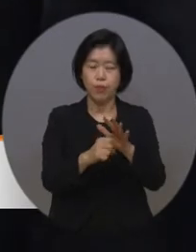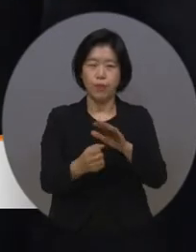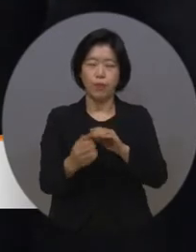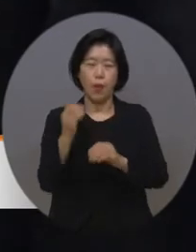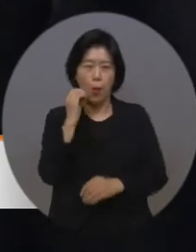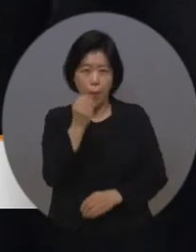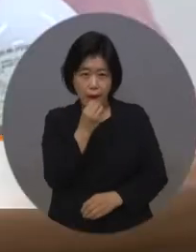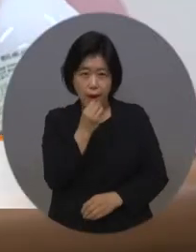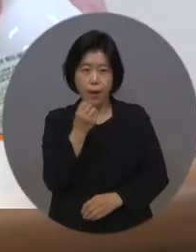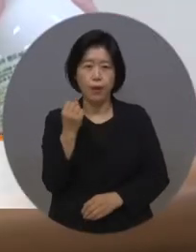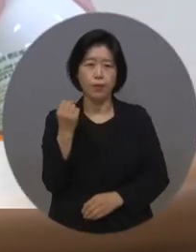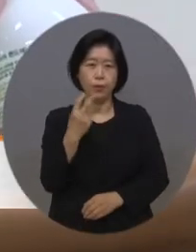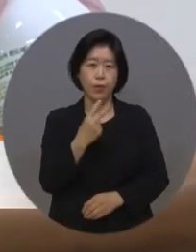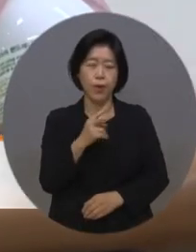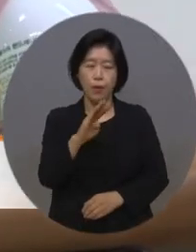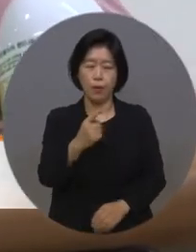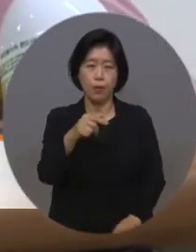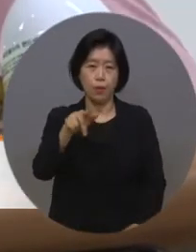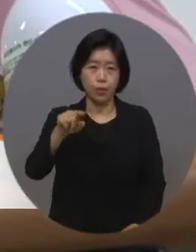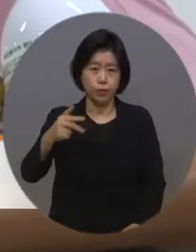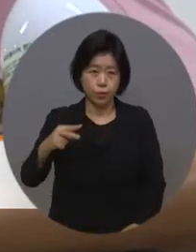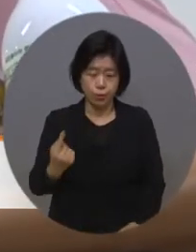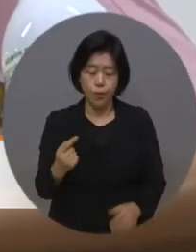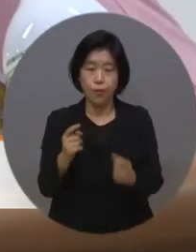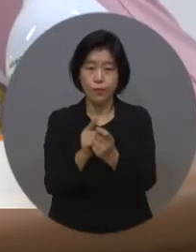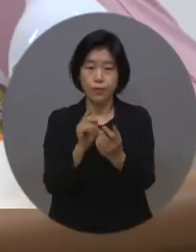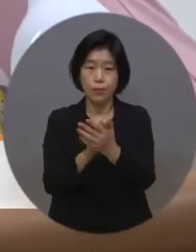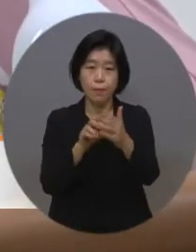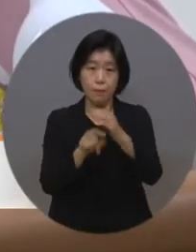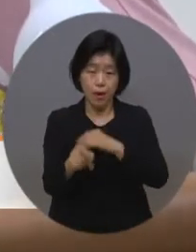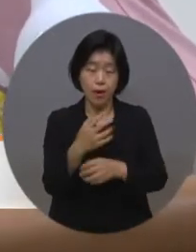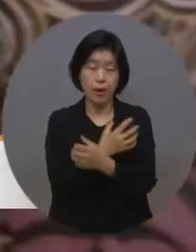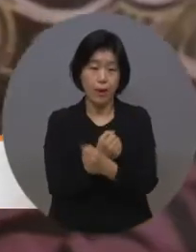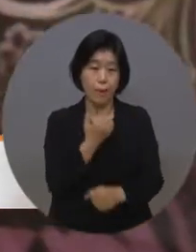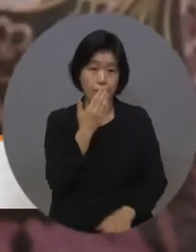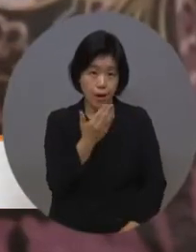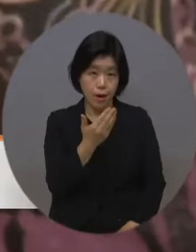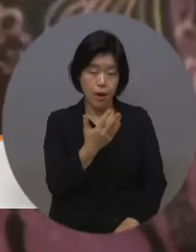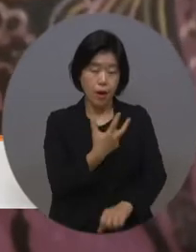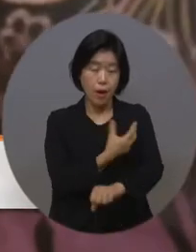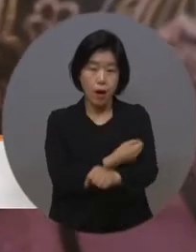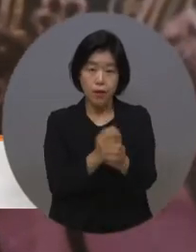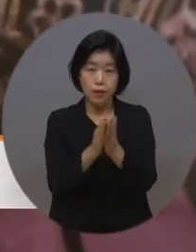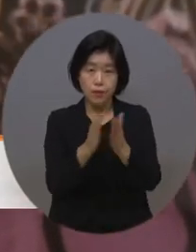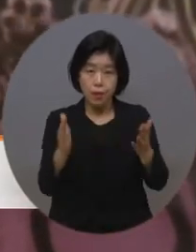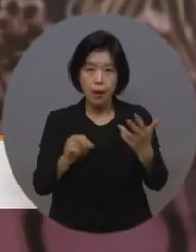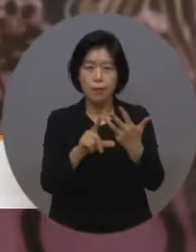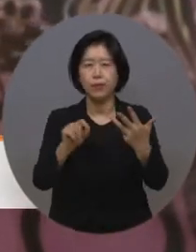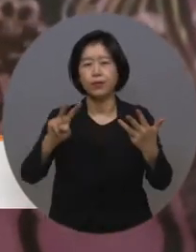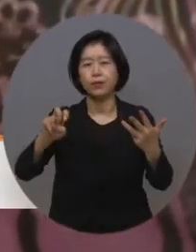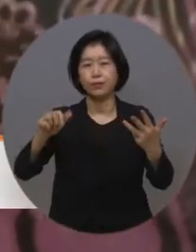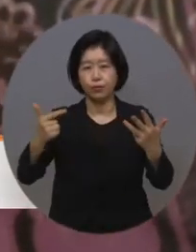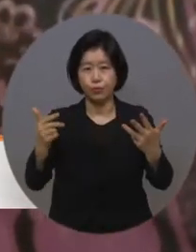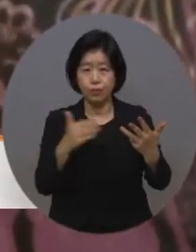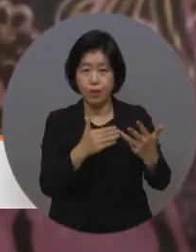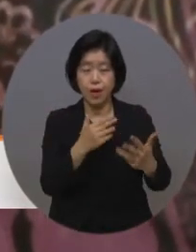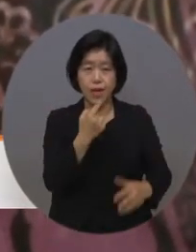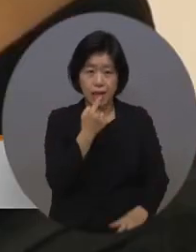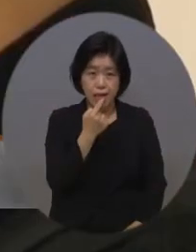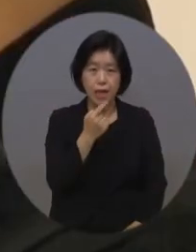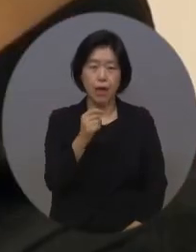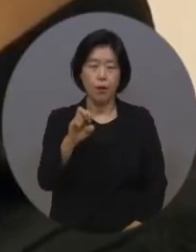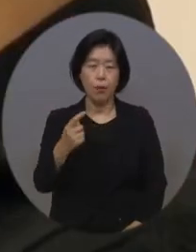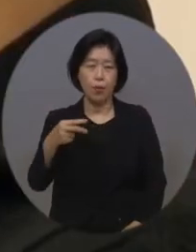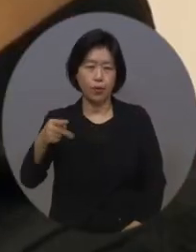누리집과 보건소 현장 예약을 통해 가능하며 접종은 8월 26일부터 mRNA 백신으로